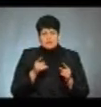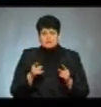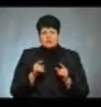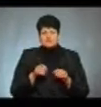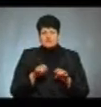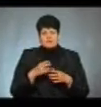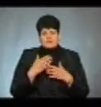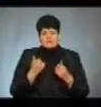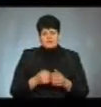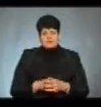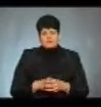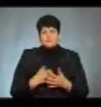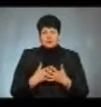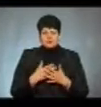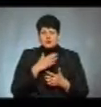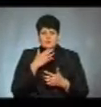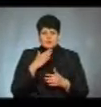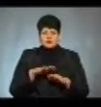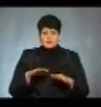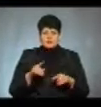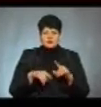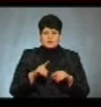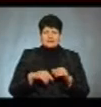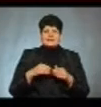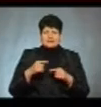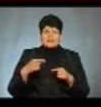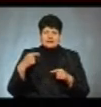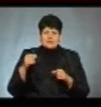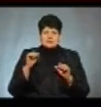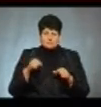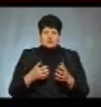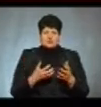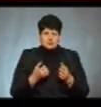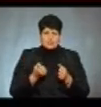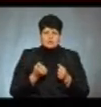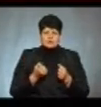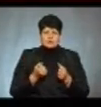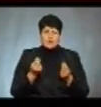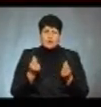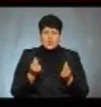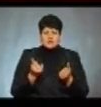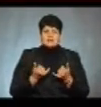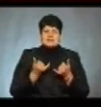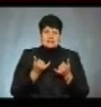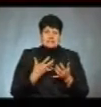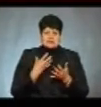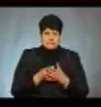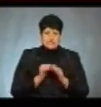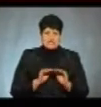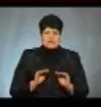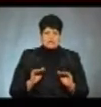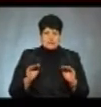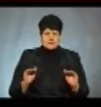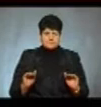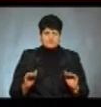немає. Тобто багатодітні родини українські і далі зможуть отримувати кошти для своїх дітей.